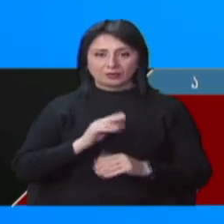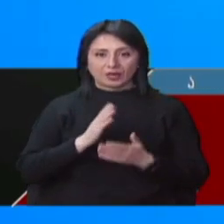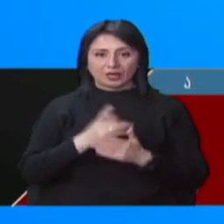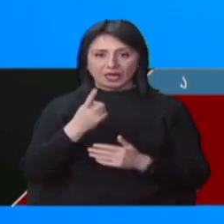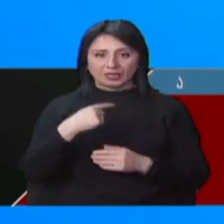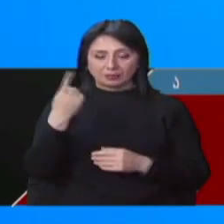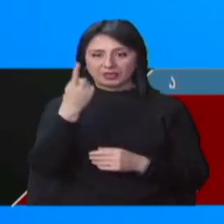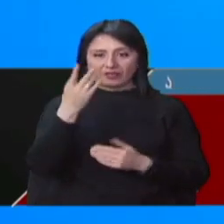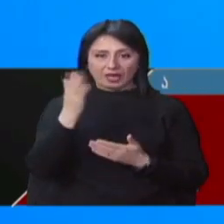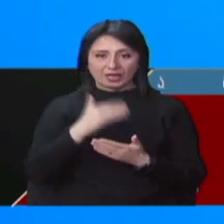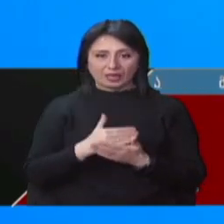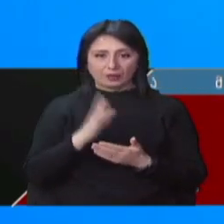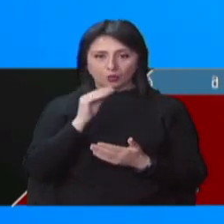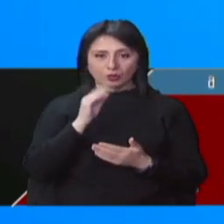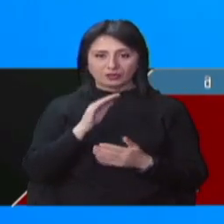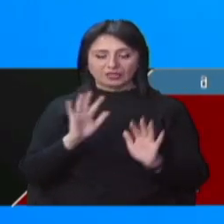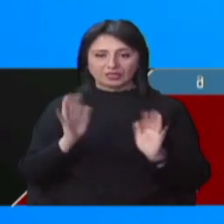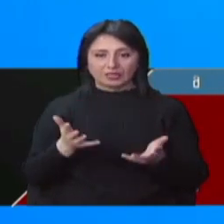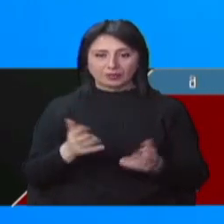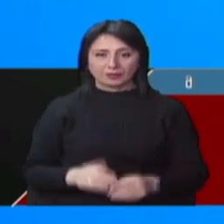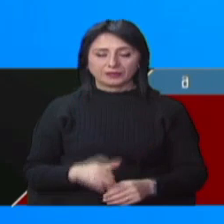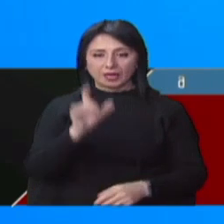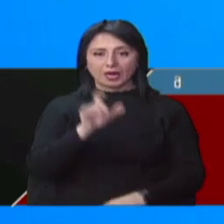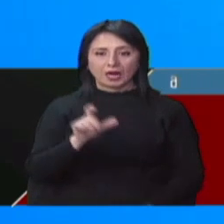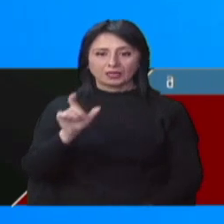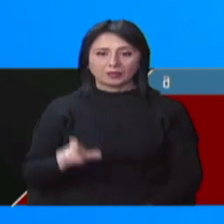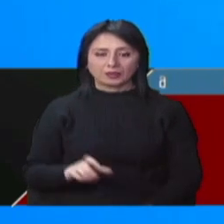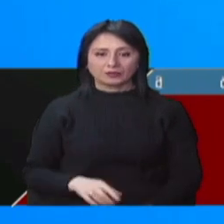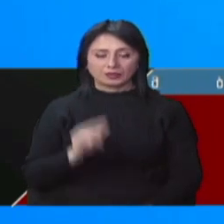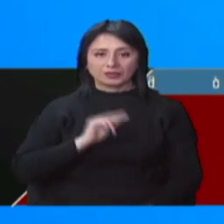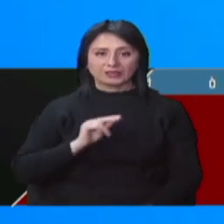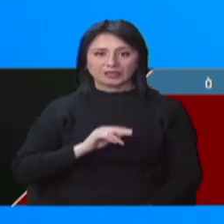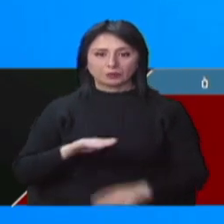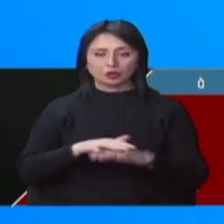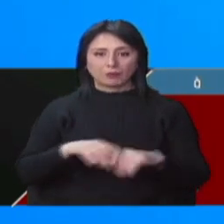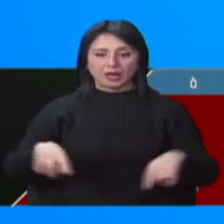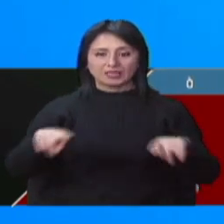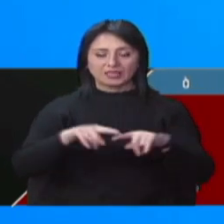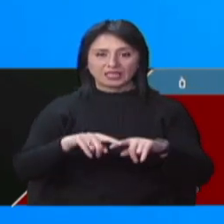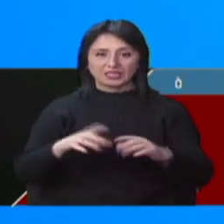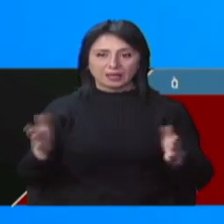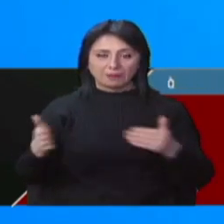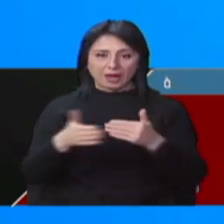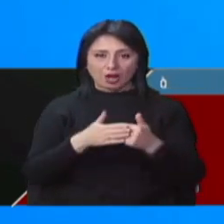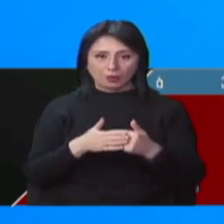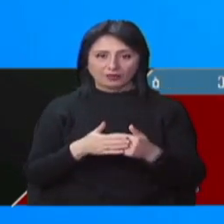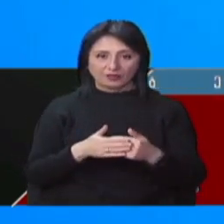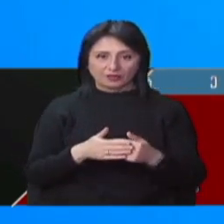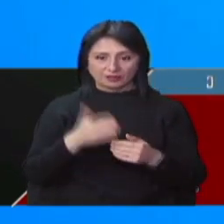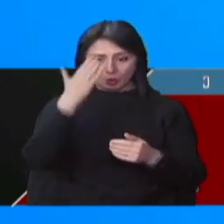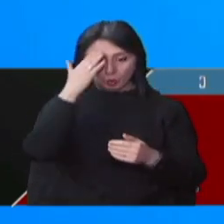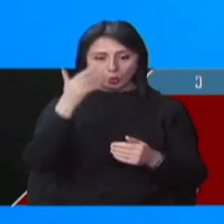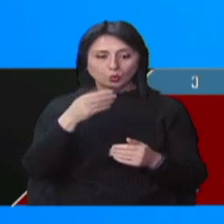არის ერთი პირველი ეტაპი, როდესაც ხდება ადამიანების სამუშაო ბაზარზე ბაზართან მიახლოება, ანუ